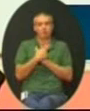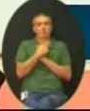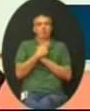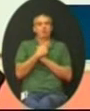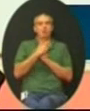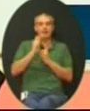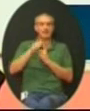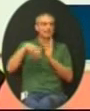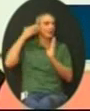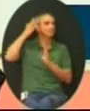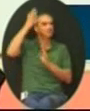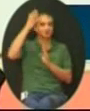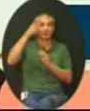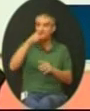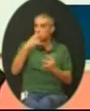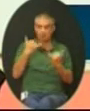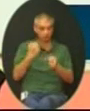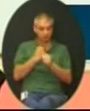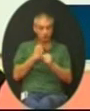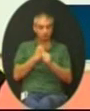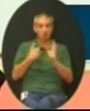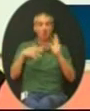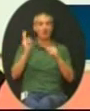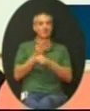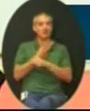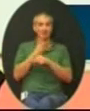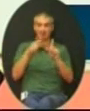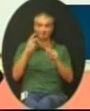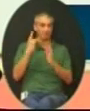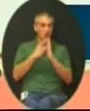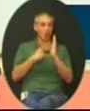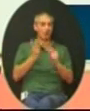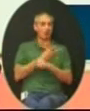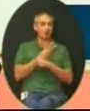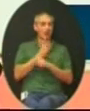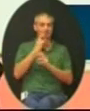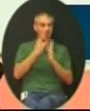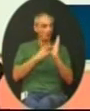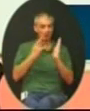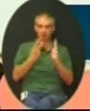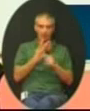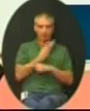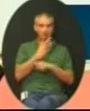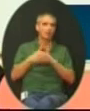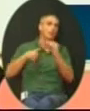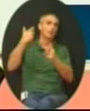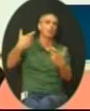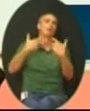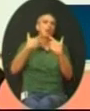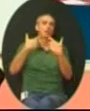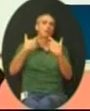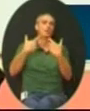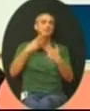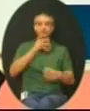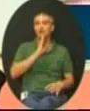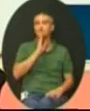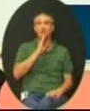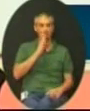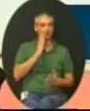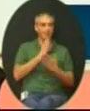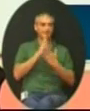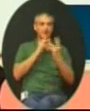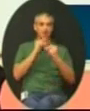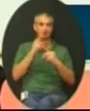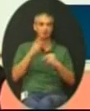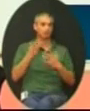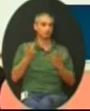כל כנסת עתידית. אתה עכשיו עושה את זה ברוב רגיל, לפעמים אתה מעביר חוק רגיל, אבל החוק הרגיל מחשק מישהו שבא אחריך. אז אתה אומר, הוא שומר חבר הכנסת שי, לא טוב